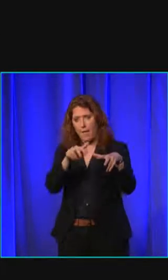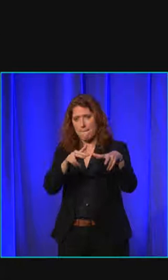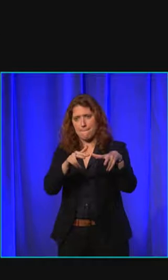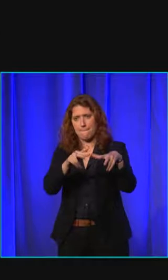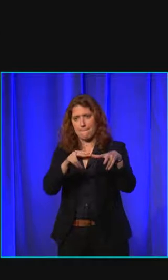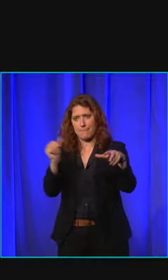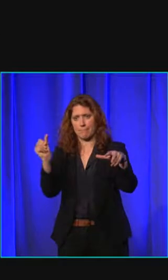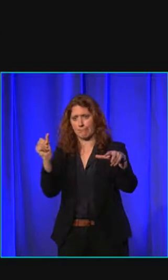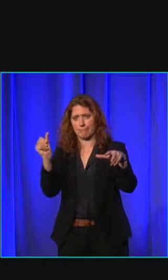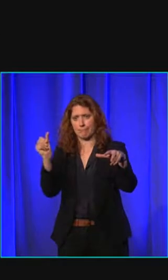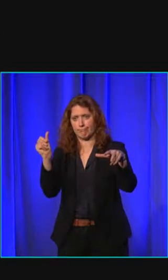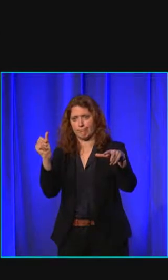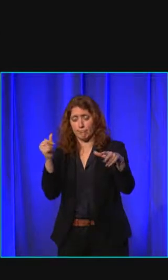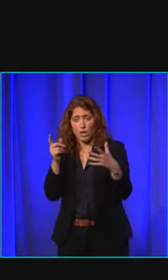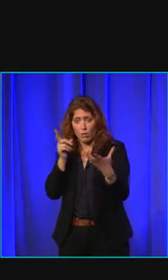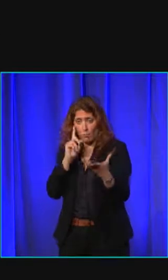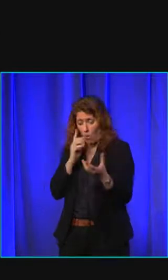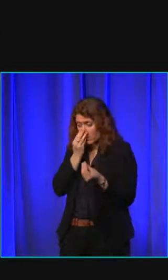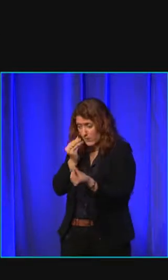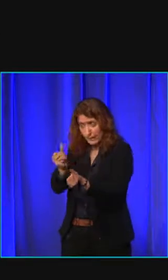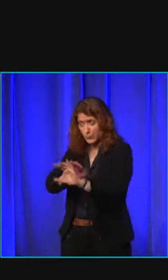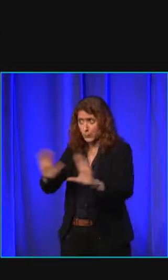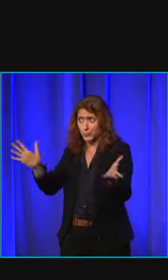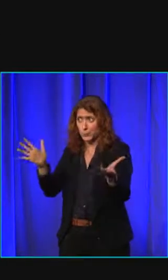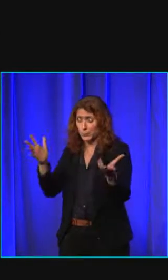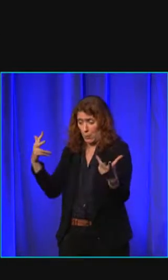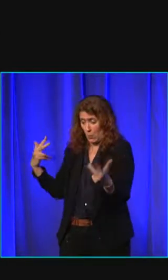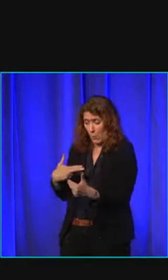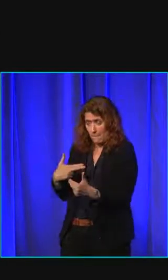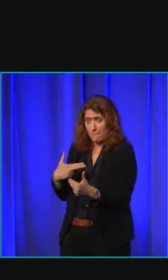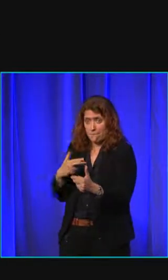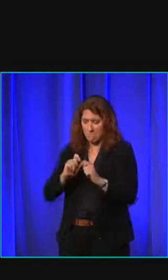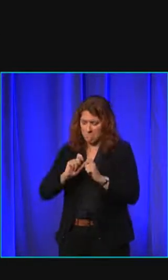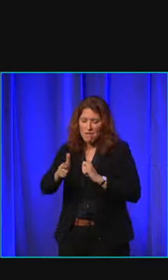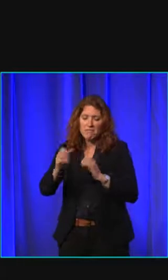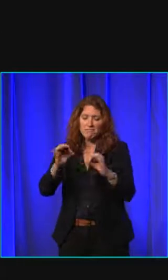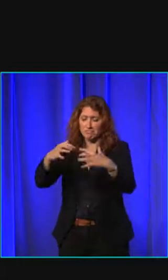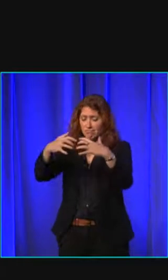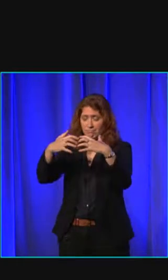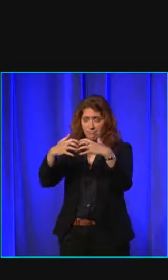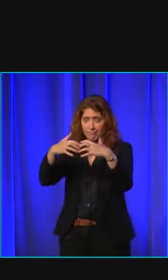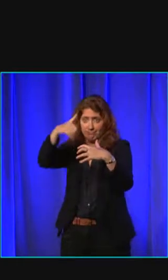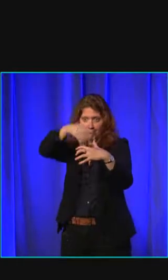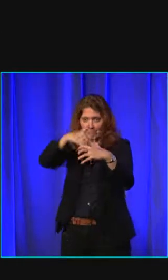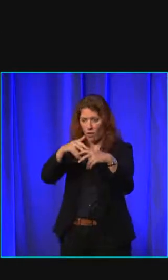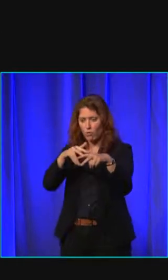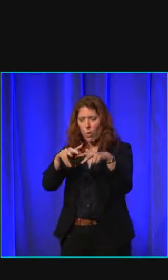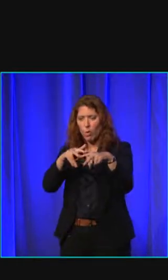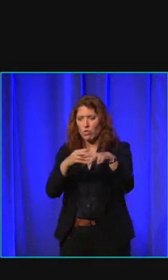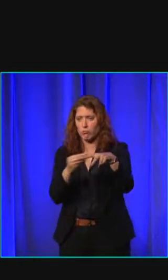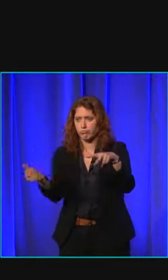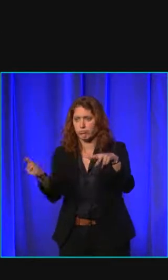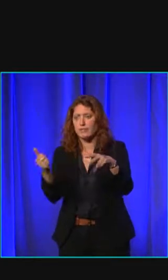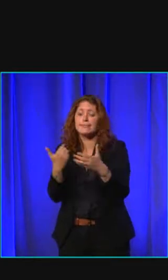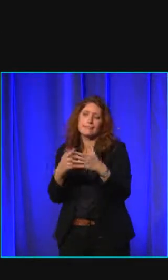un individu est privé de sensations, les réseaux neuronaux disparaissent. C'est ce qu'on appelle la